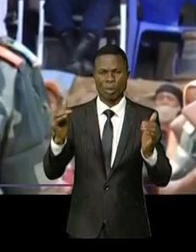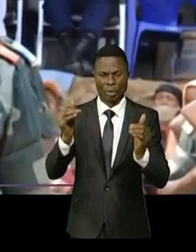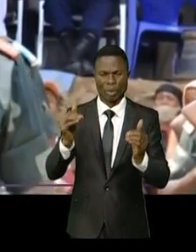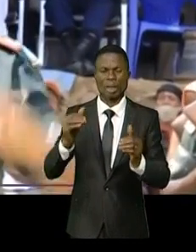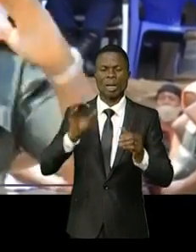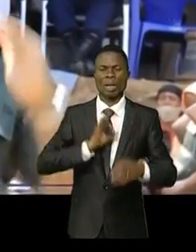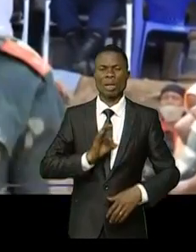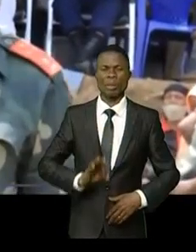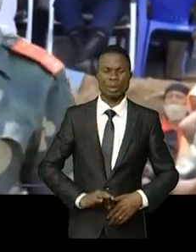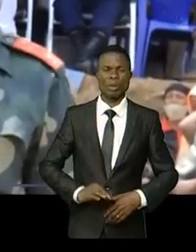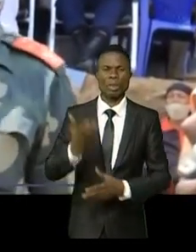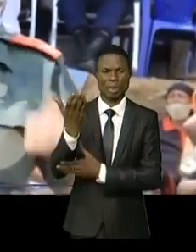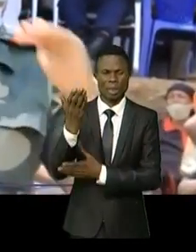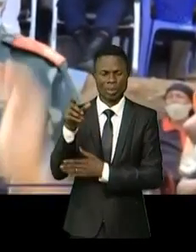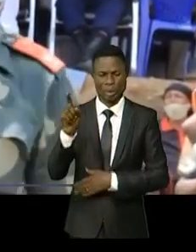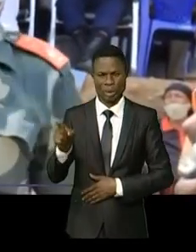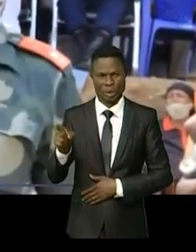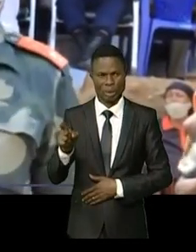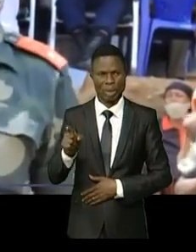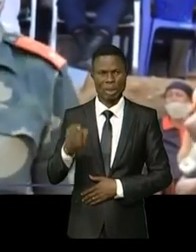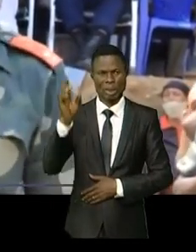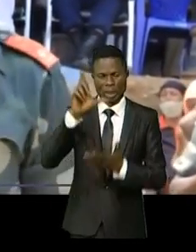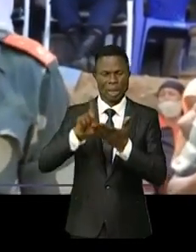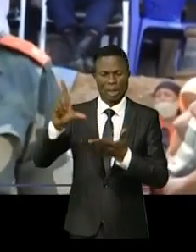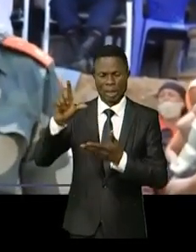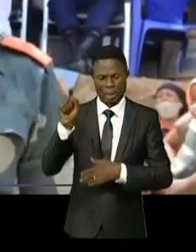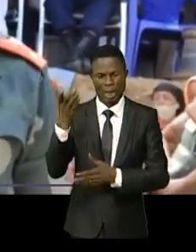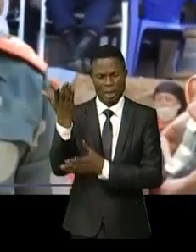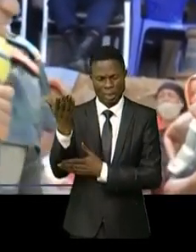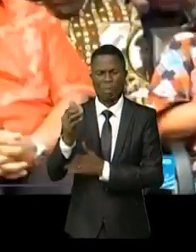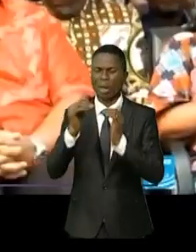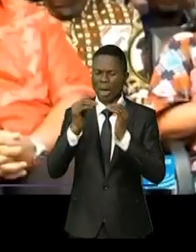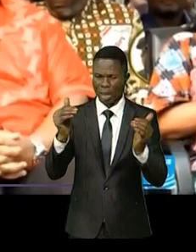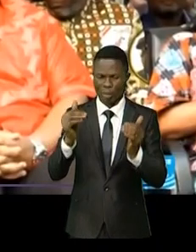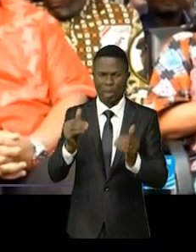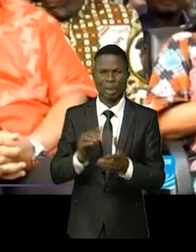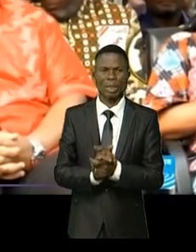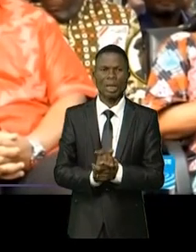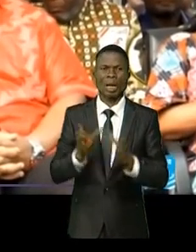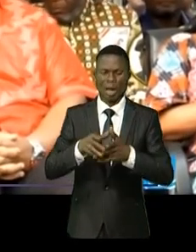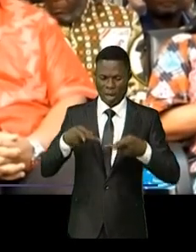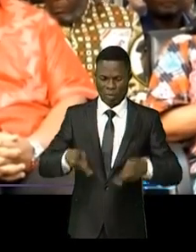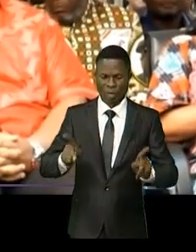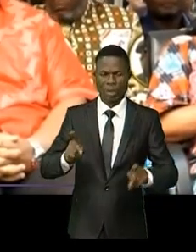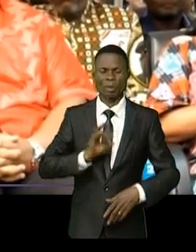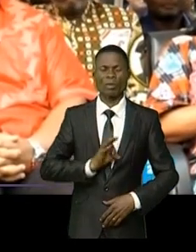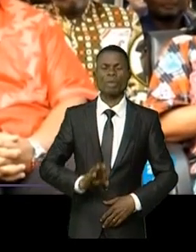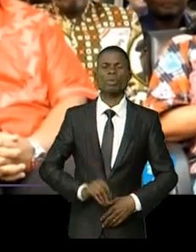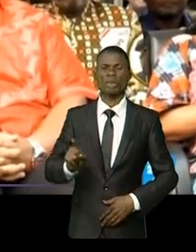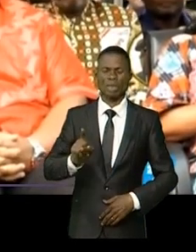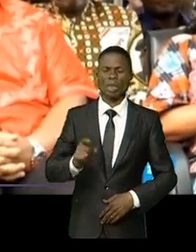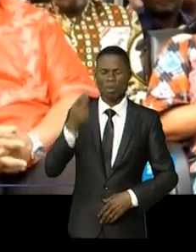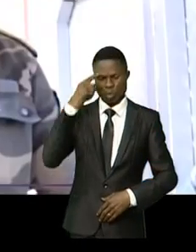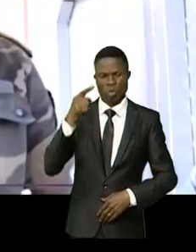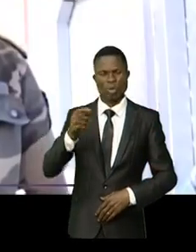par le gouverneur militaire de l'Ituri, le lieutenant général Luboyanka Chomadjoni, sous l'impulsion du chef de l'État, Félix Antoine